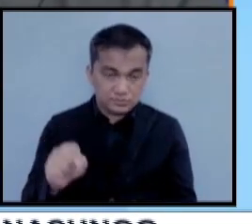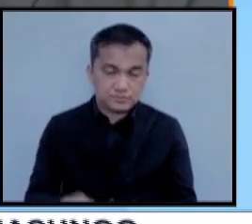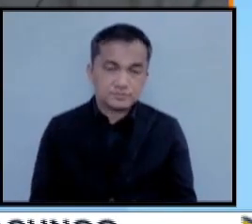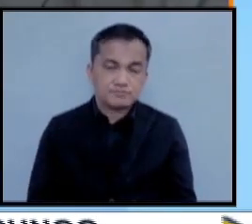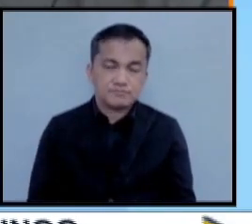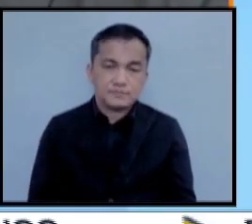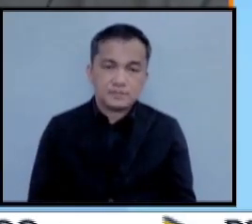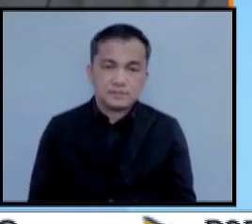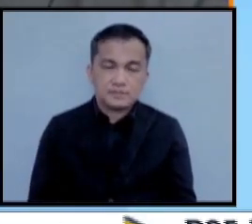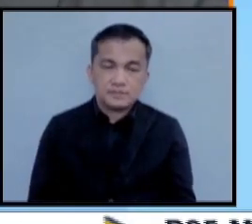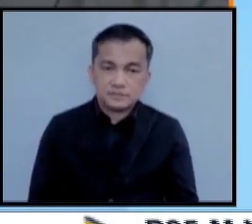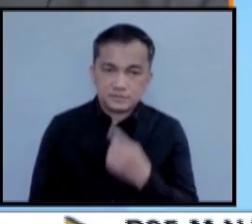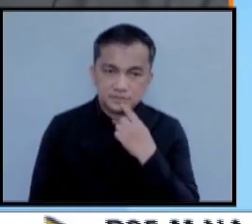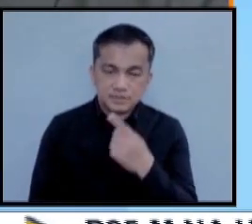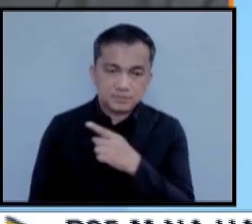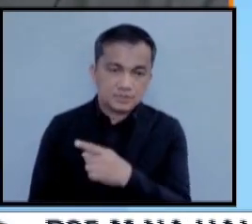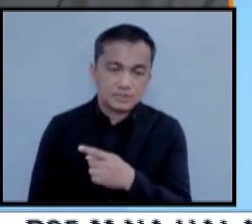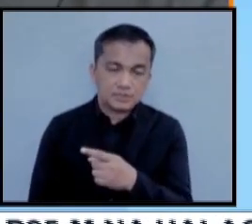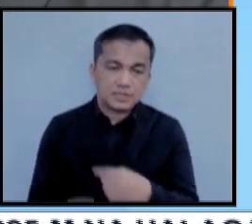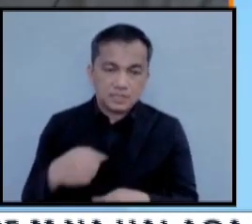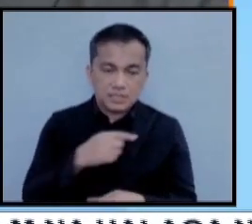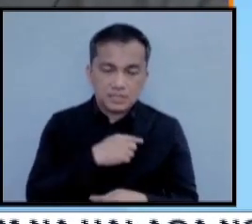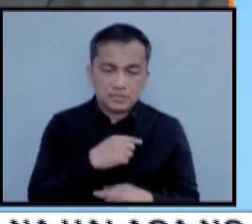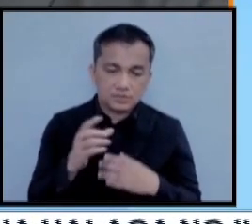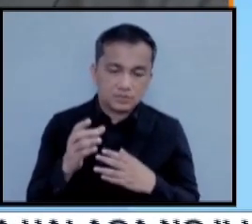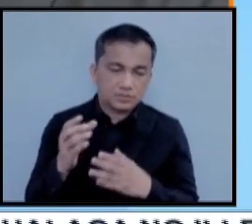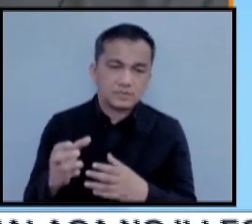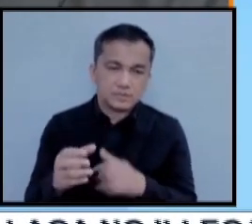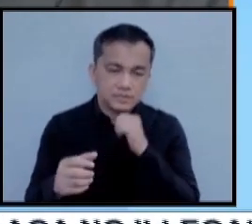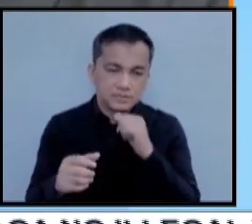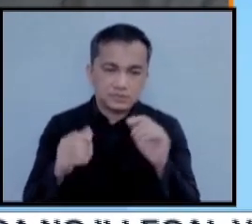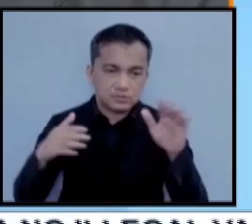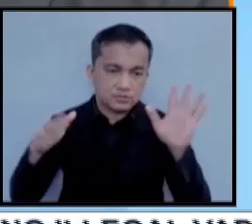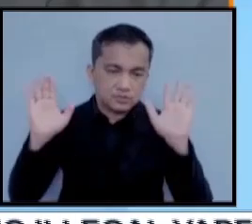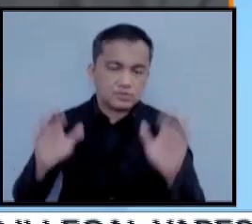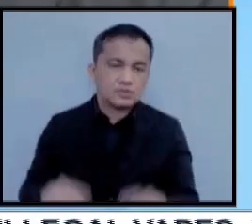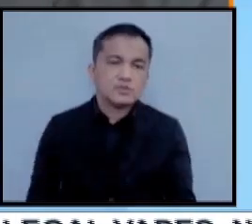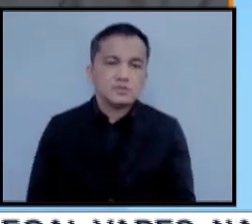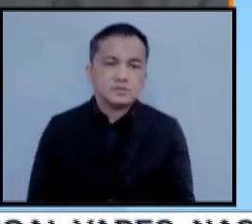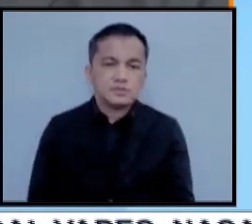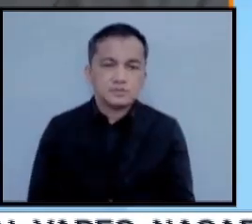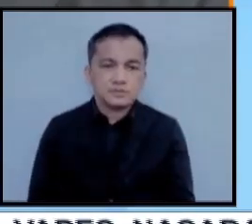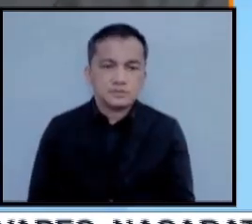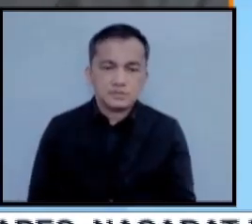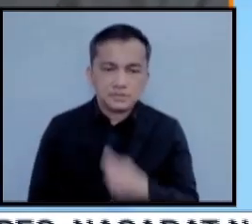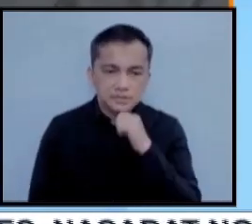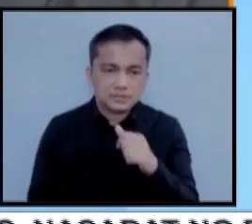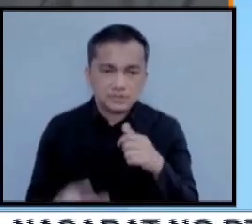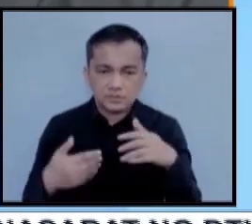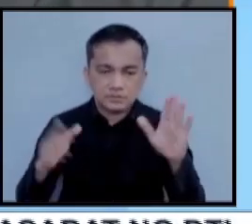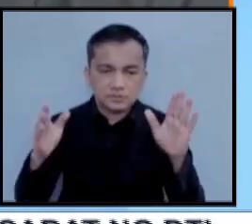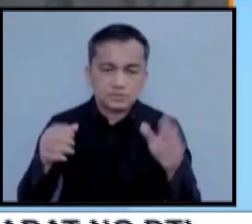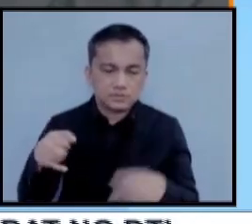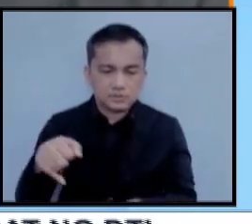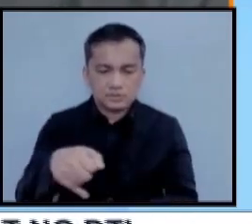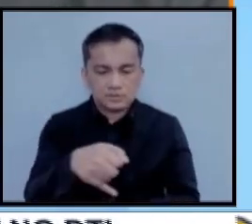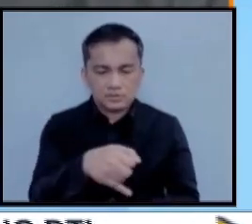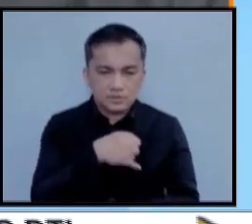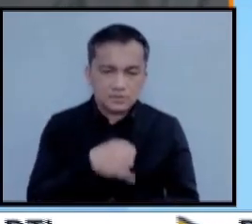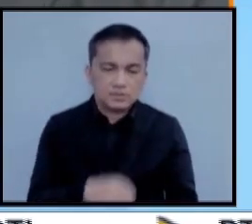binanggit din niya ang ating commitment na hindi tayo susuko hindi natin isusuko ang teritoryo